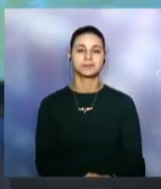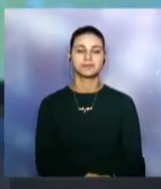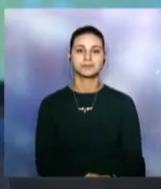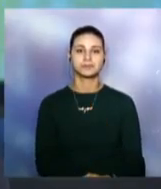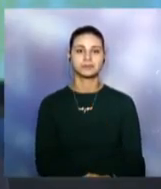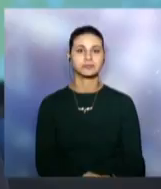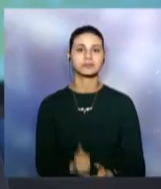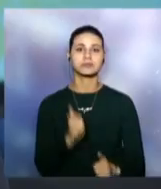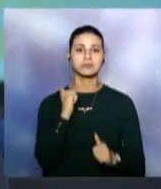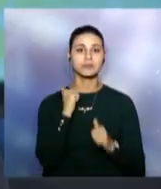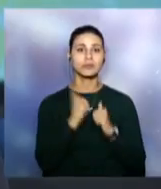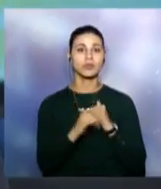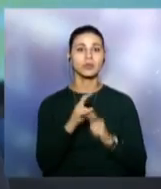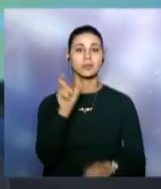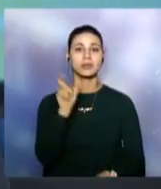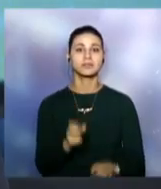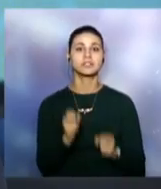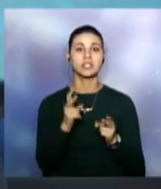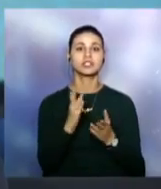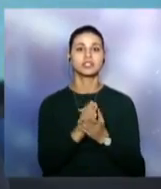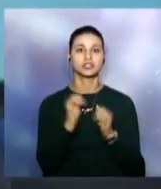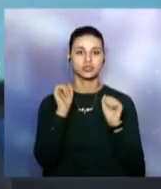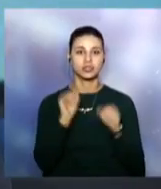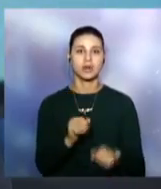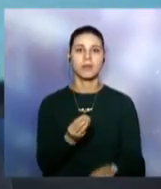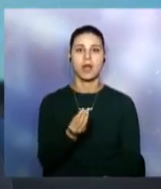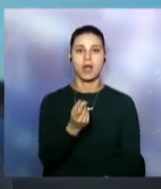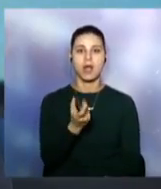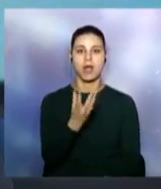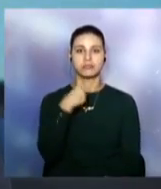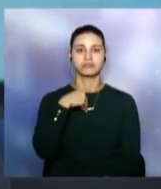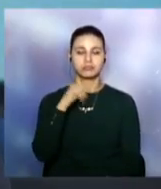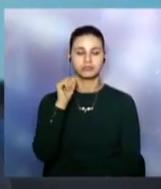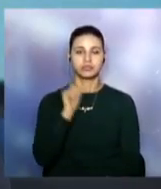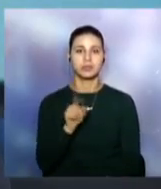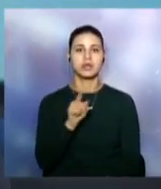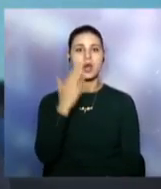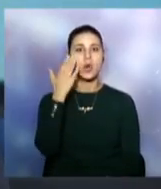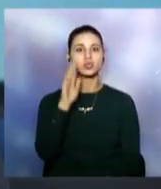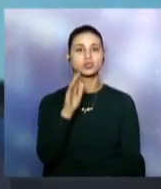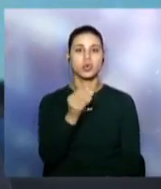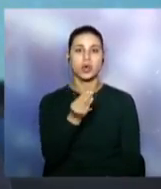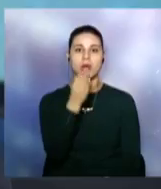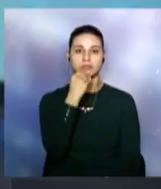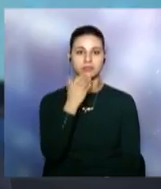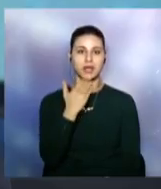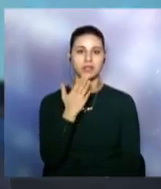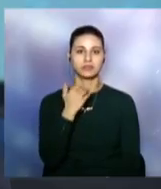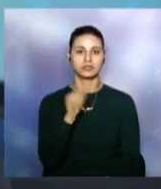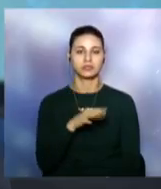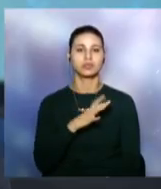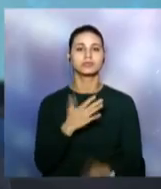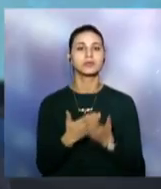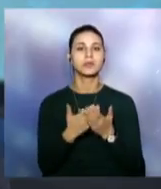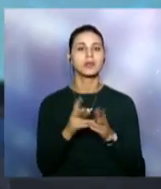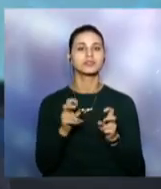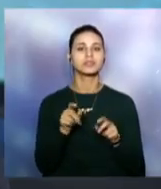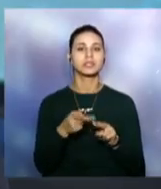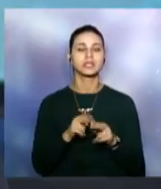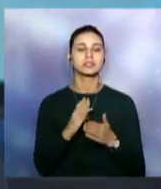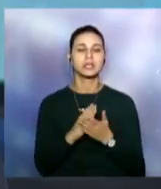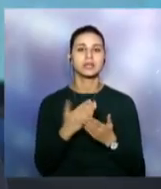ბავშვი ყოველთვის საშიშია, რომ მან არ გადაყლაპოს რაიმე მისთვის საშიში უცხო სხეული. რა შედის ამ უცხო სხეულებში? ეს